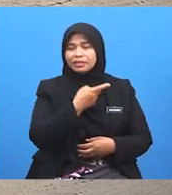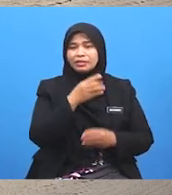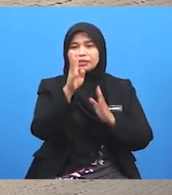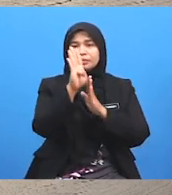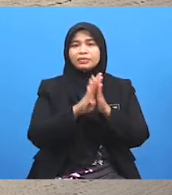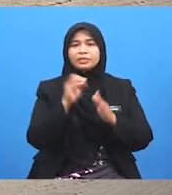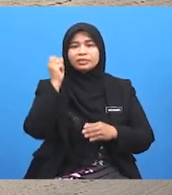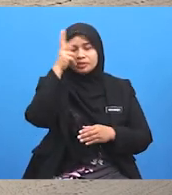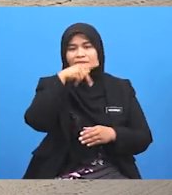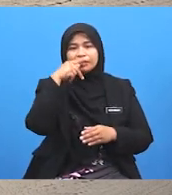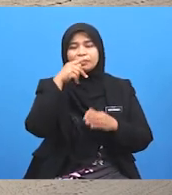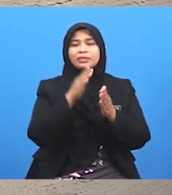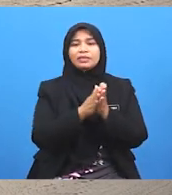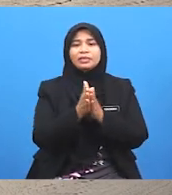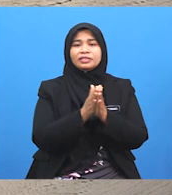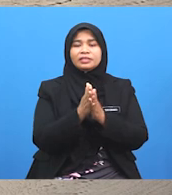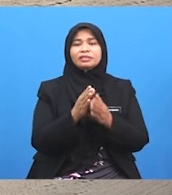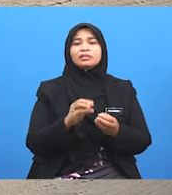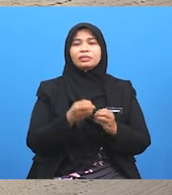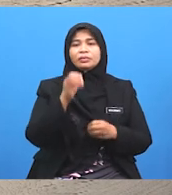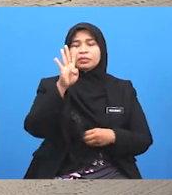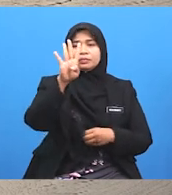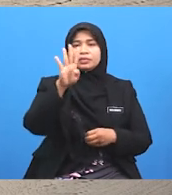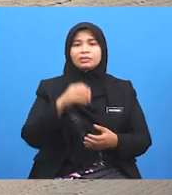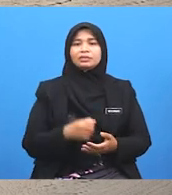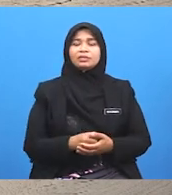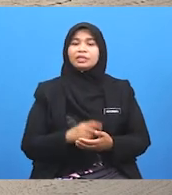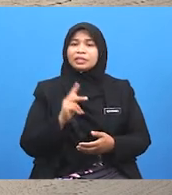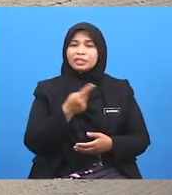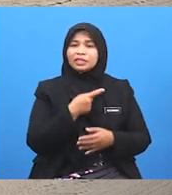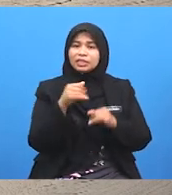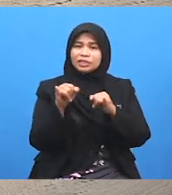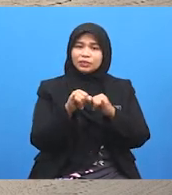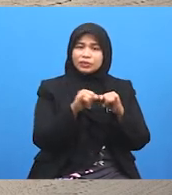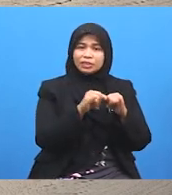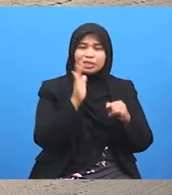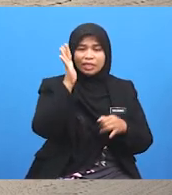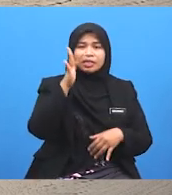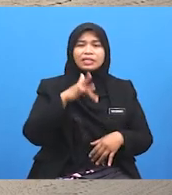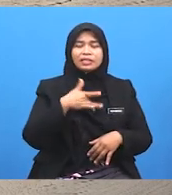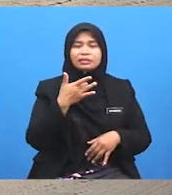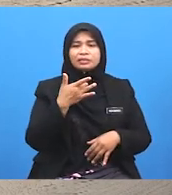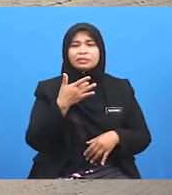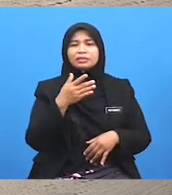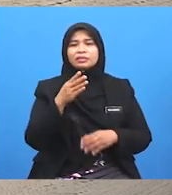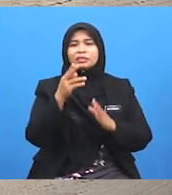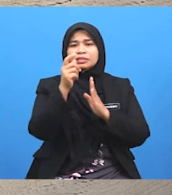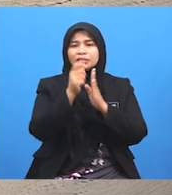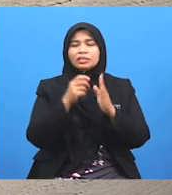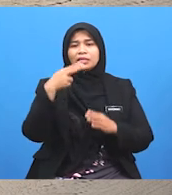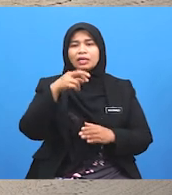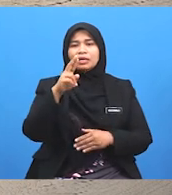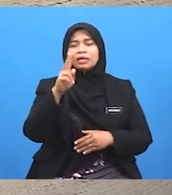kita bersikap rajin. Yang keempat, kita juga akan berasa terharu